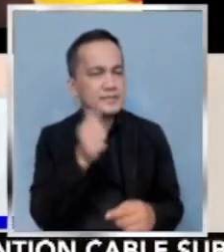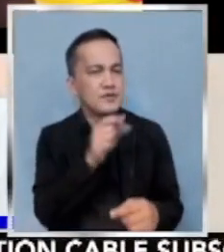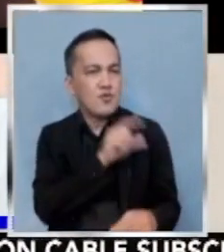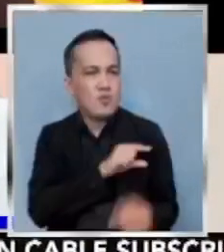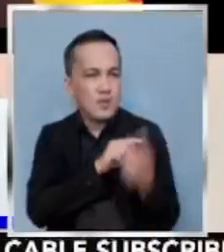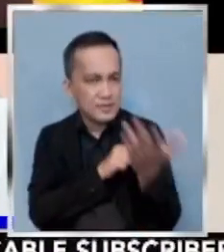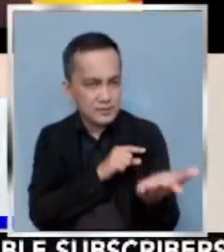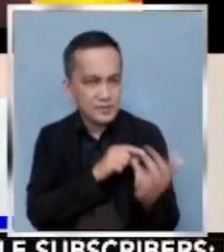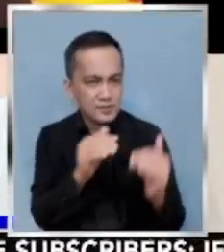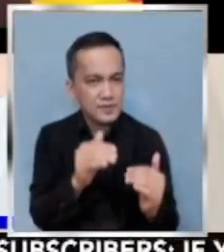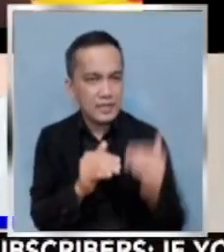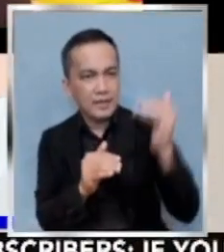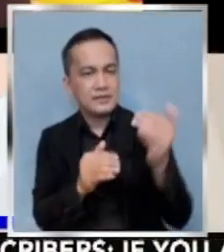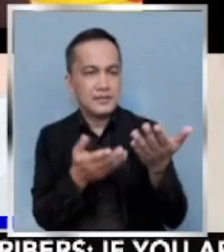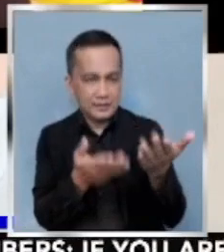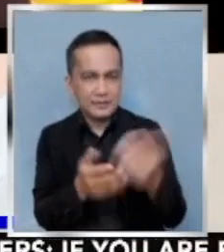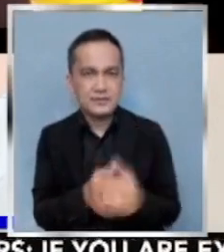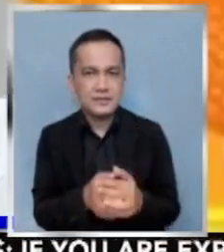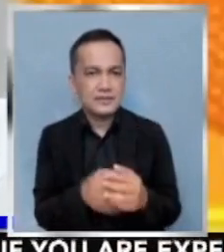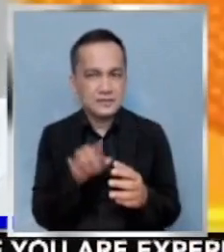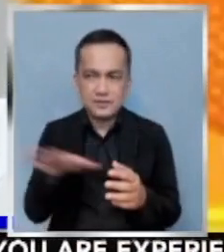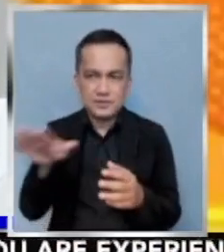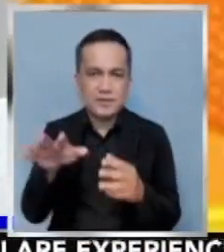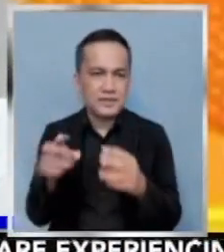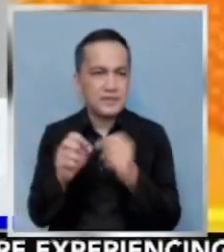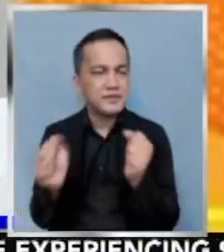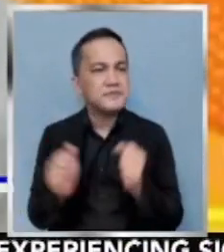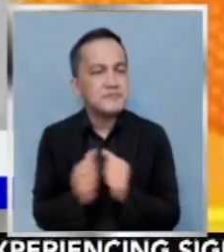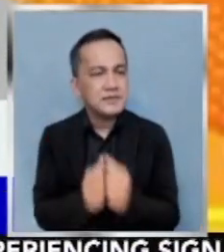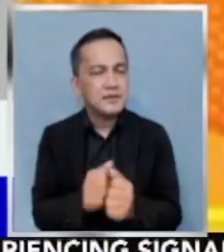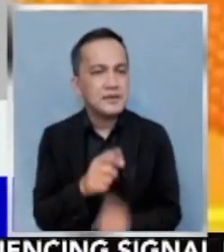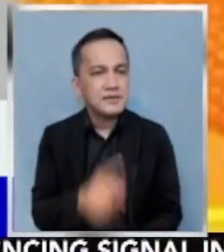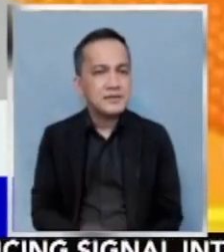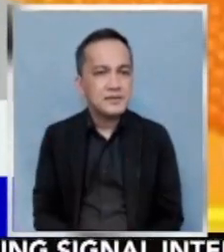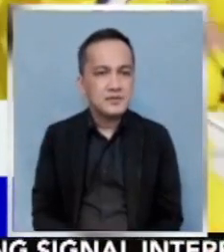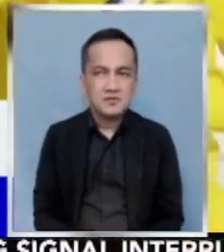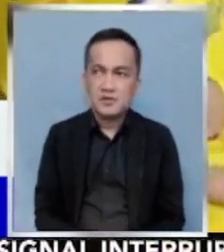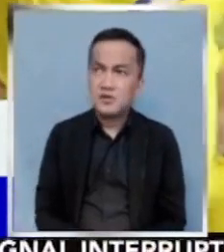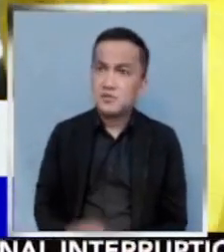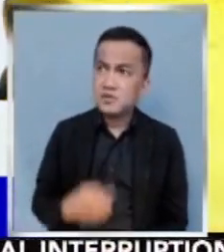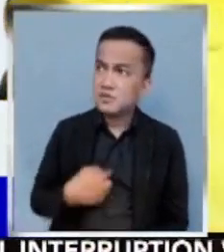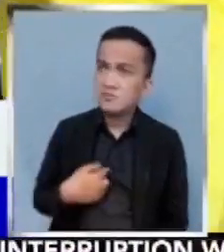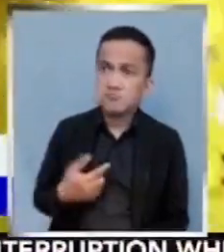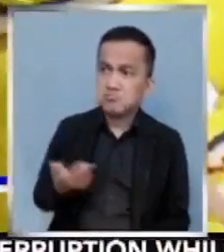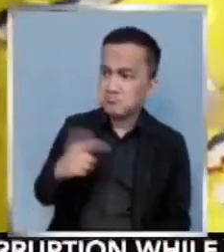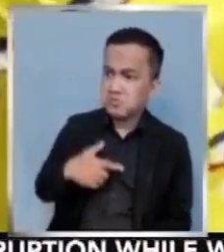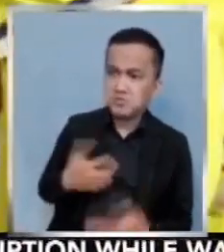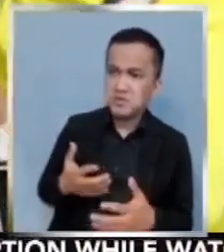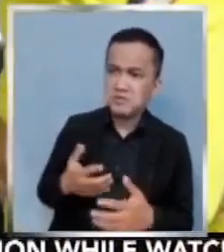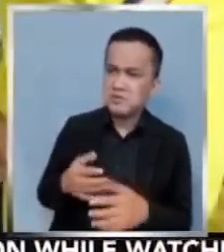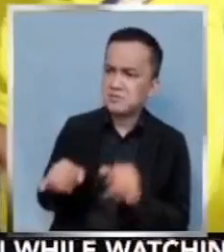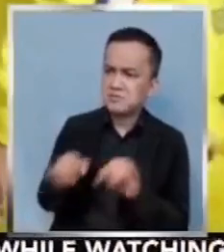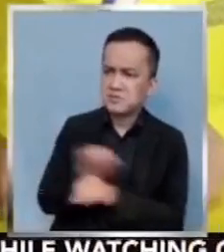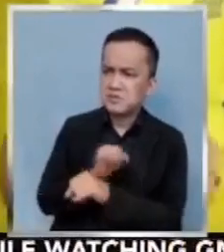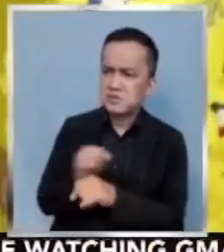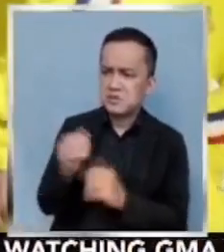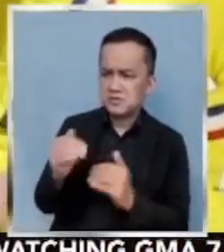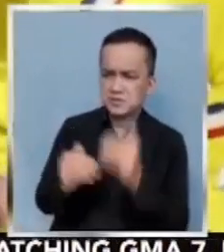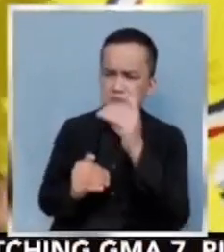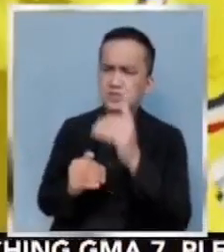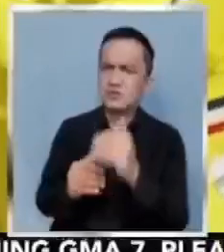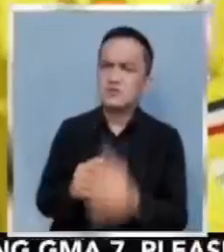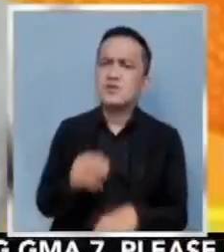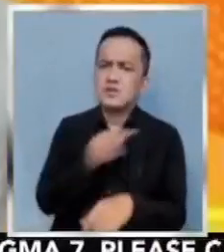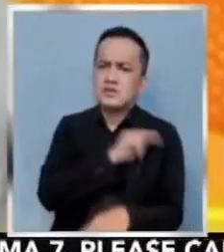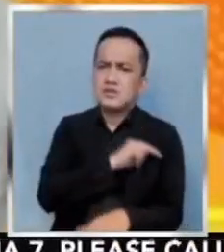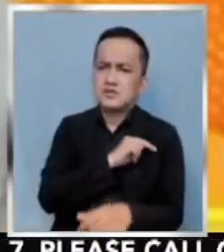kayo doon sa mga kasama niyo? For me, wala namang kailangang effort para mag-stand out. Tingin ko kung saan naman lalabas yun. Magtiwala lang